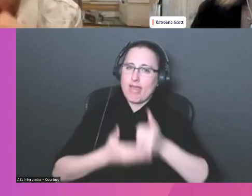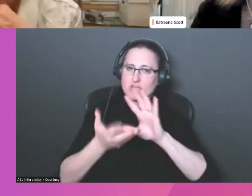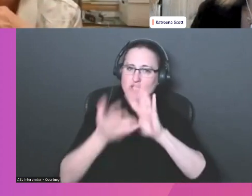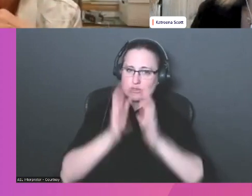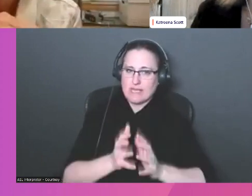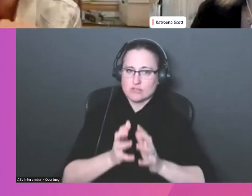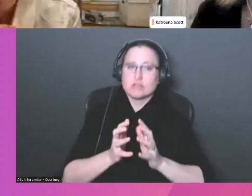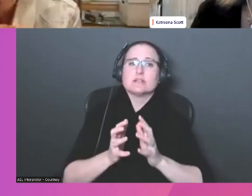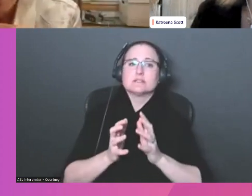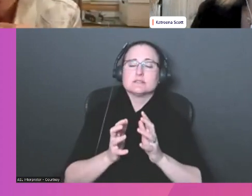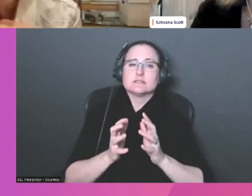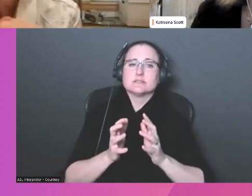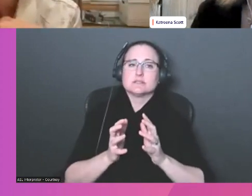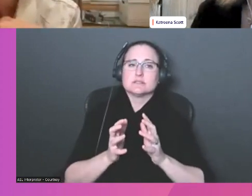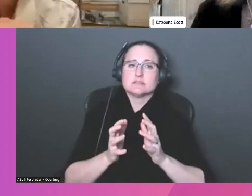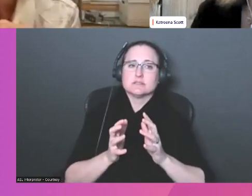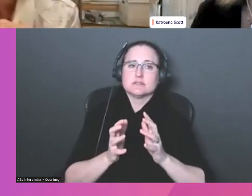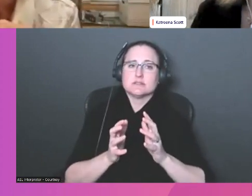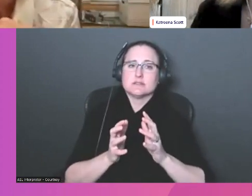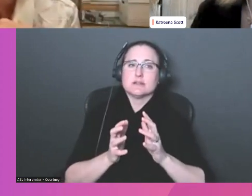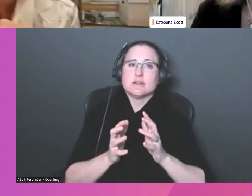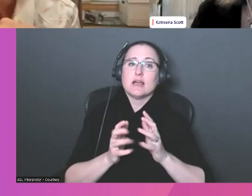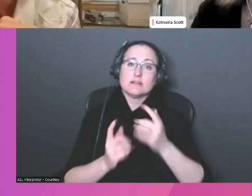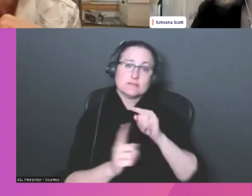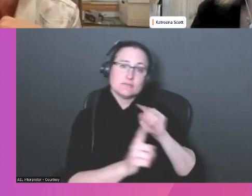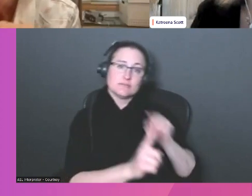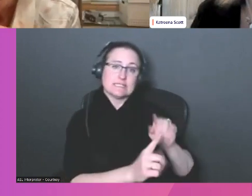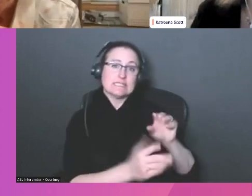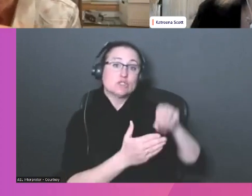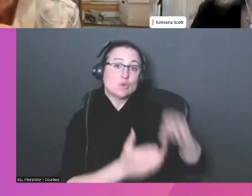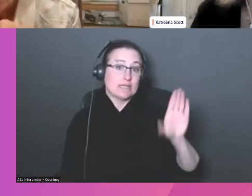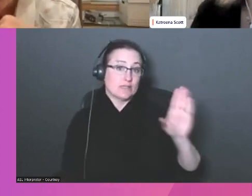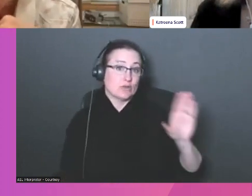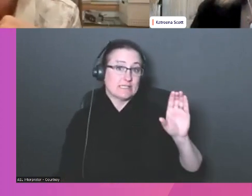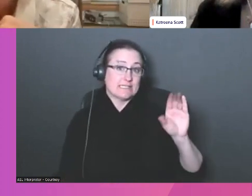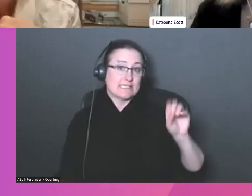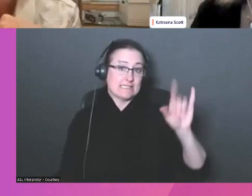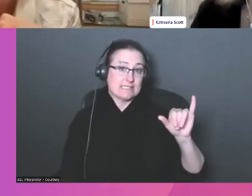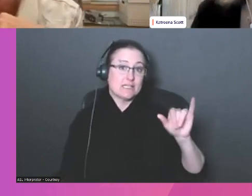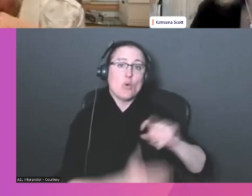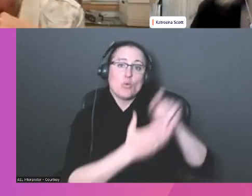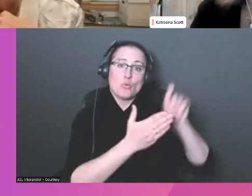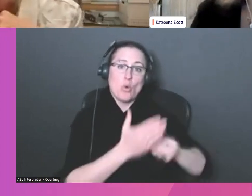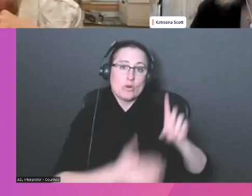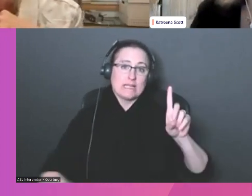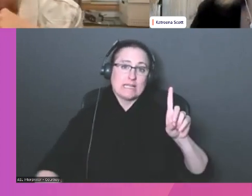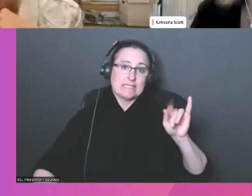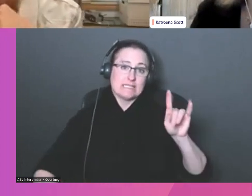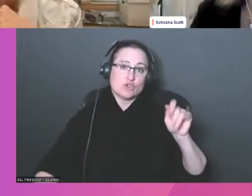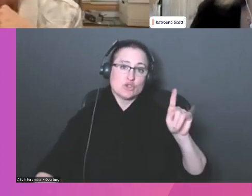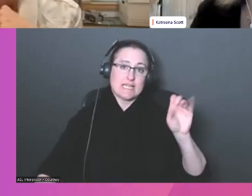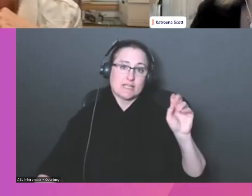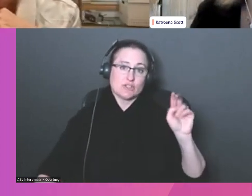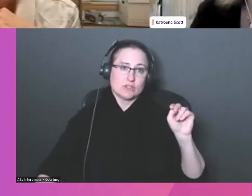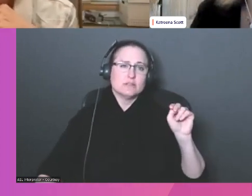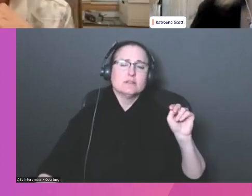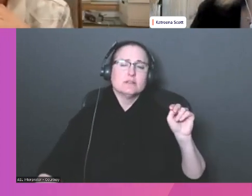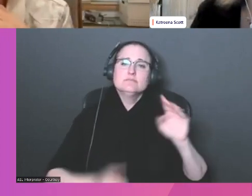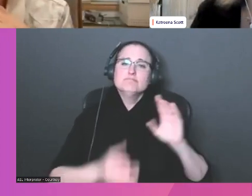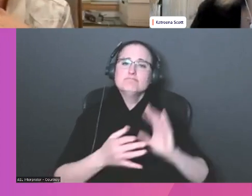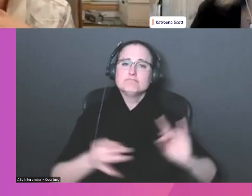Et je vais dire ceci sur l'intersectionnalité. Je reviens à mon étudiante sur